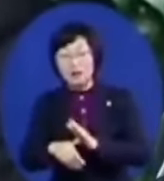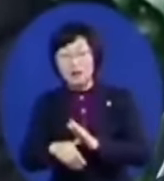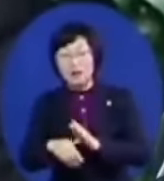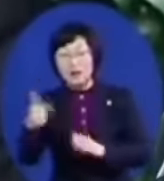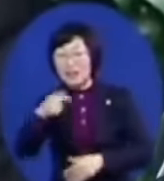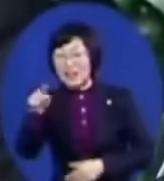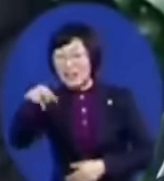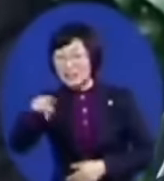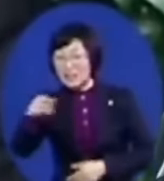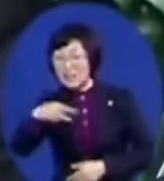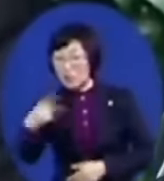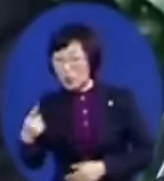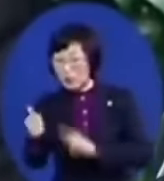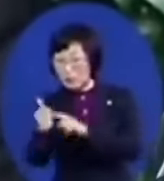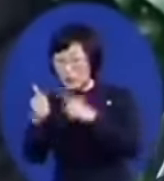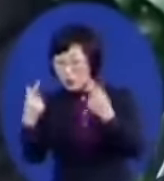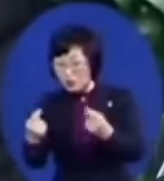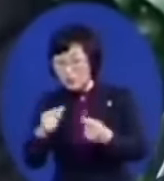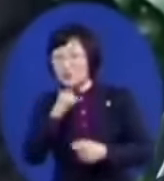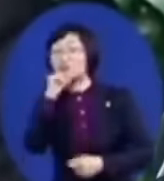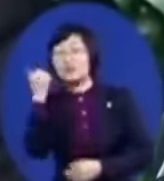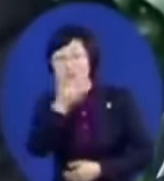나사로처럼 거지였습니까?